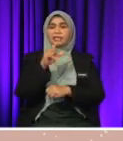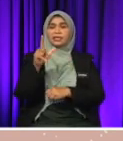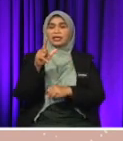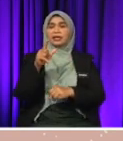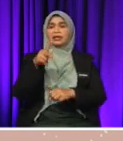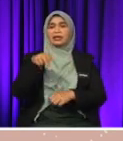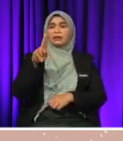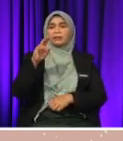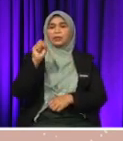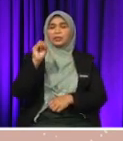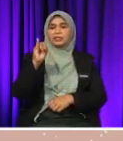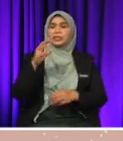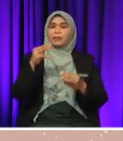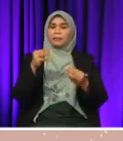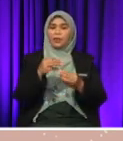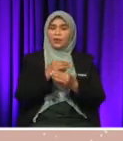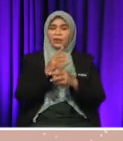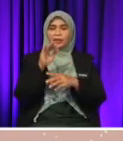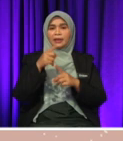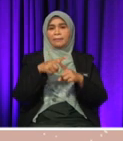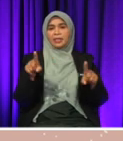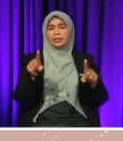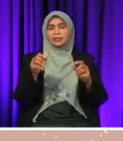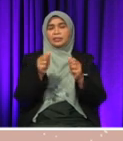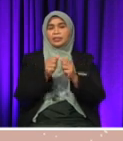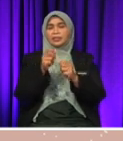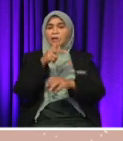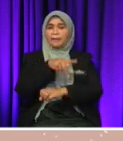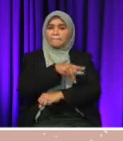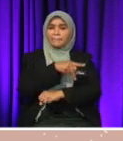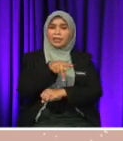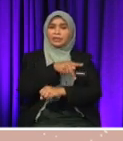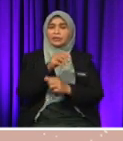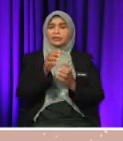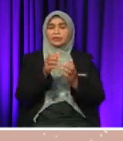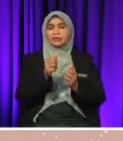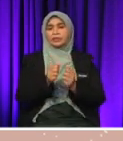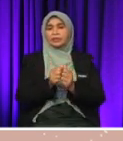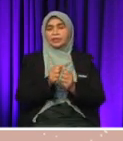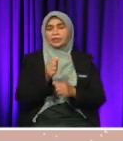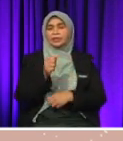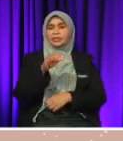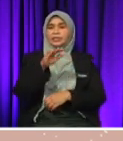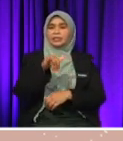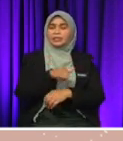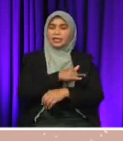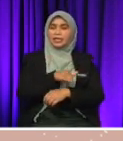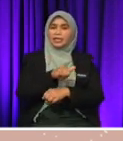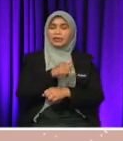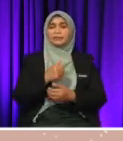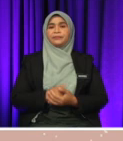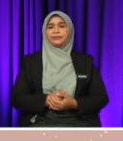berbeda dengan pantun dan syair dalam sastra Melayu kita ada dua